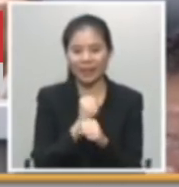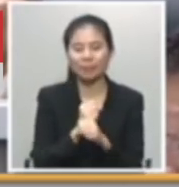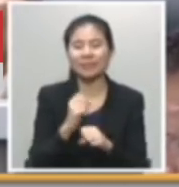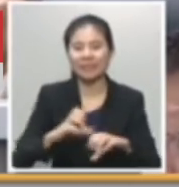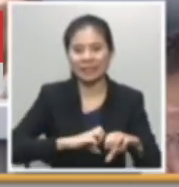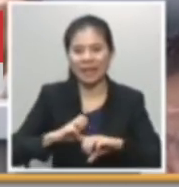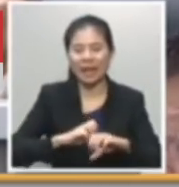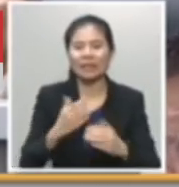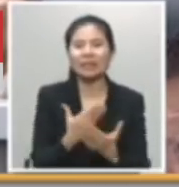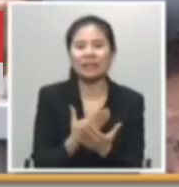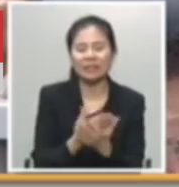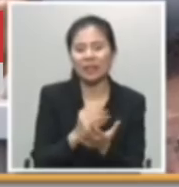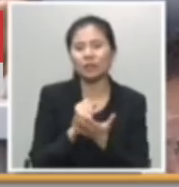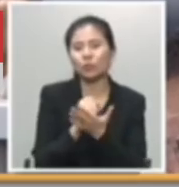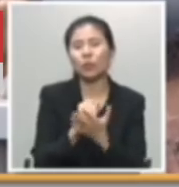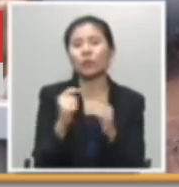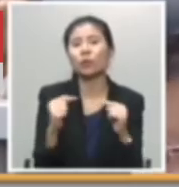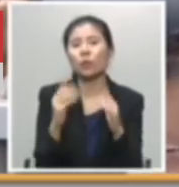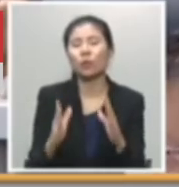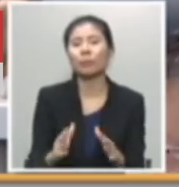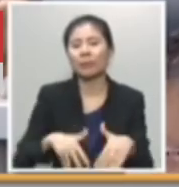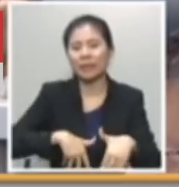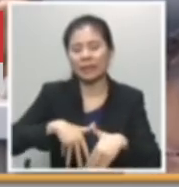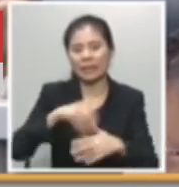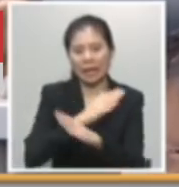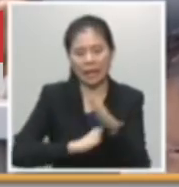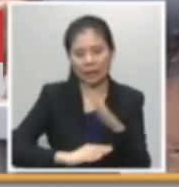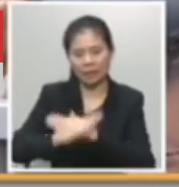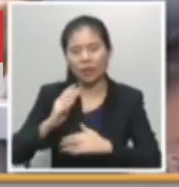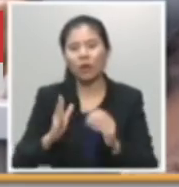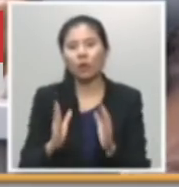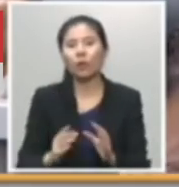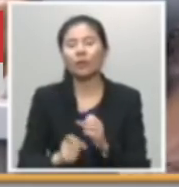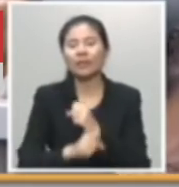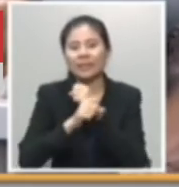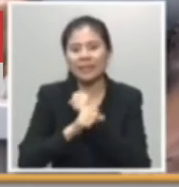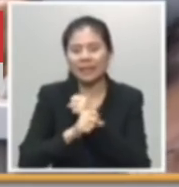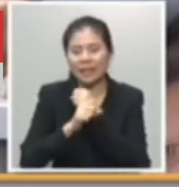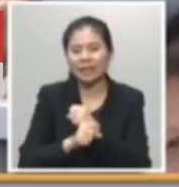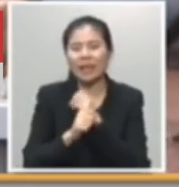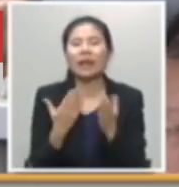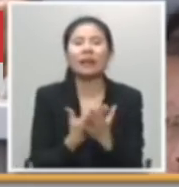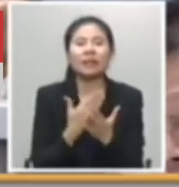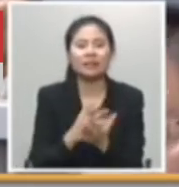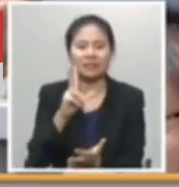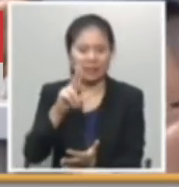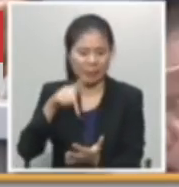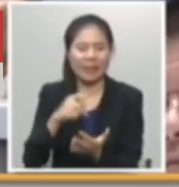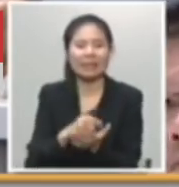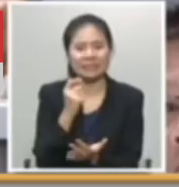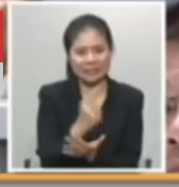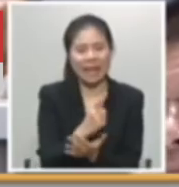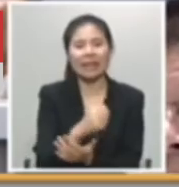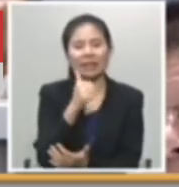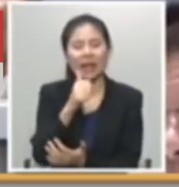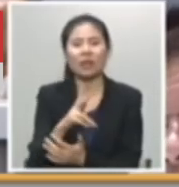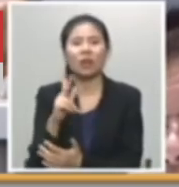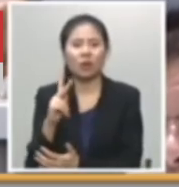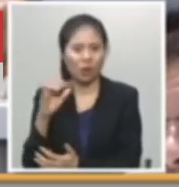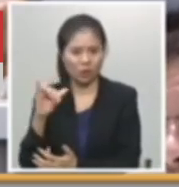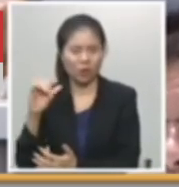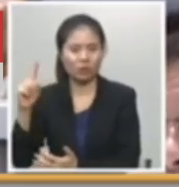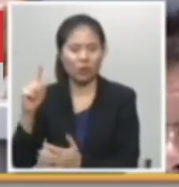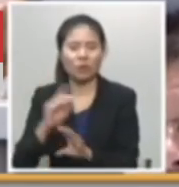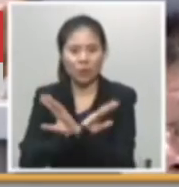เอาเงินเหล่านี้มาช่วยผู้พิการผู้สูงอายุให้เดือนละ 3,000 บาทยังสบายสบายเลยนี่กยศ.ก็ยกให้เขาได้เลยเพ